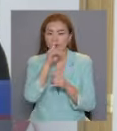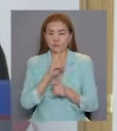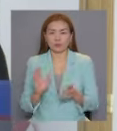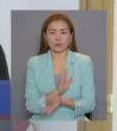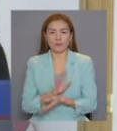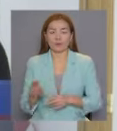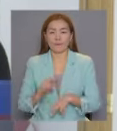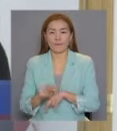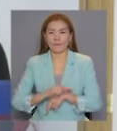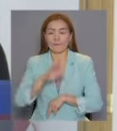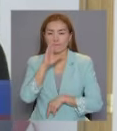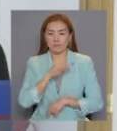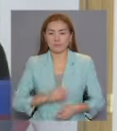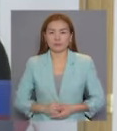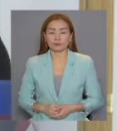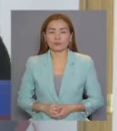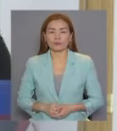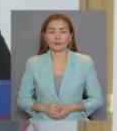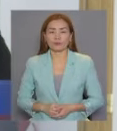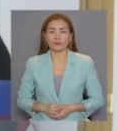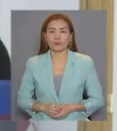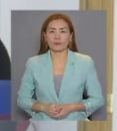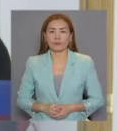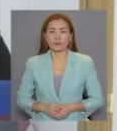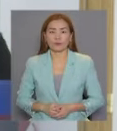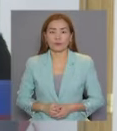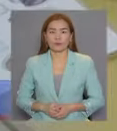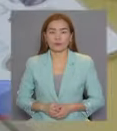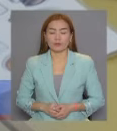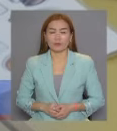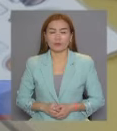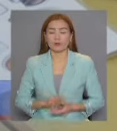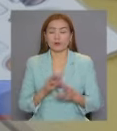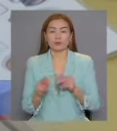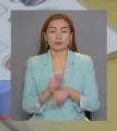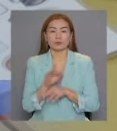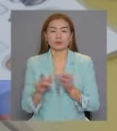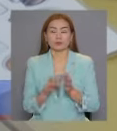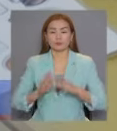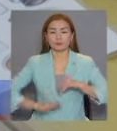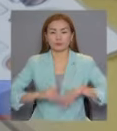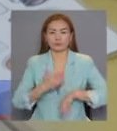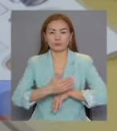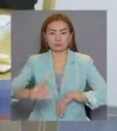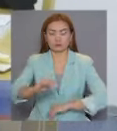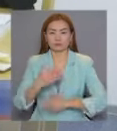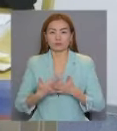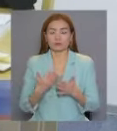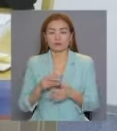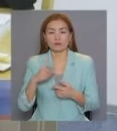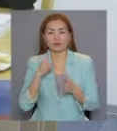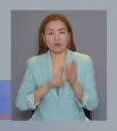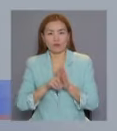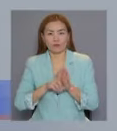тегін үйренетін мүмкіндік бар болғанда жақсы. Мұнда оңалту орталығының мамандары, атап айтсақ